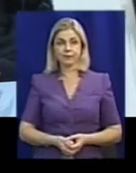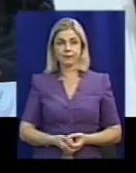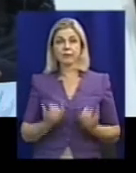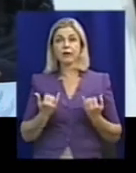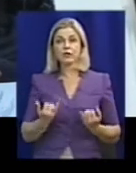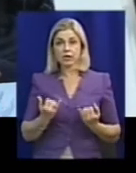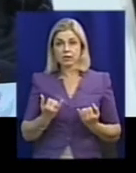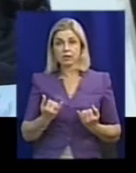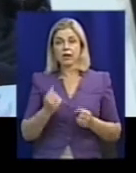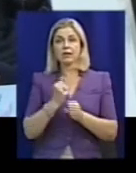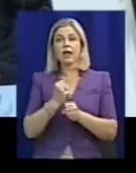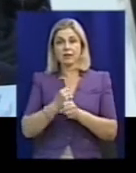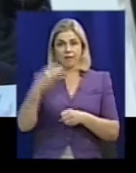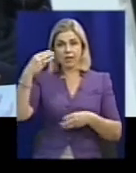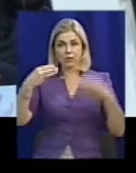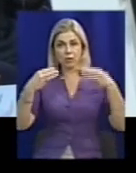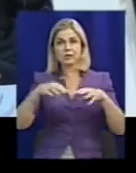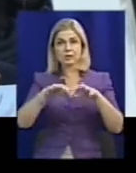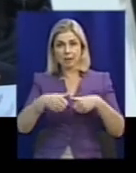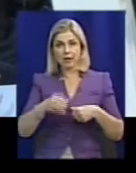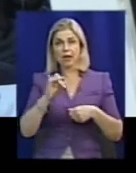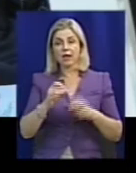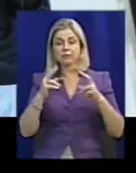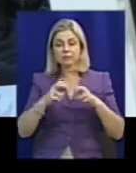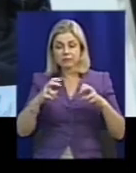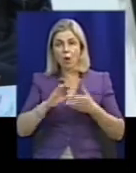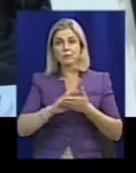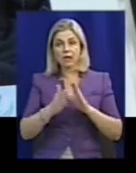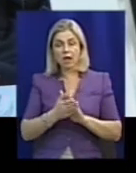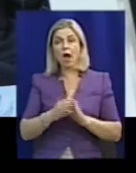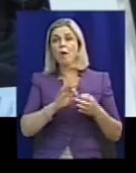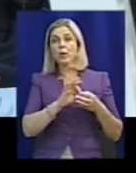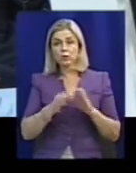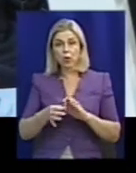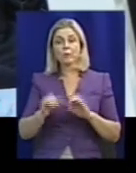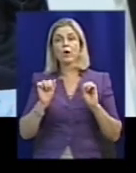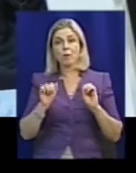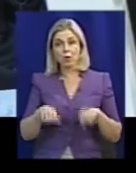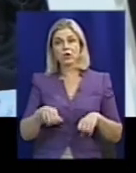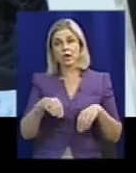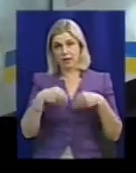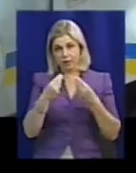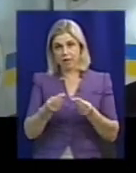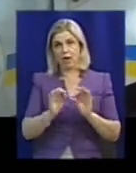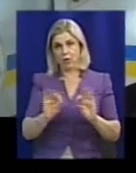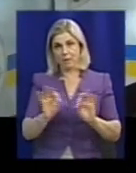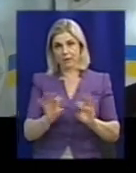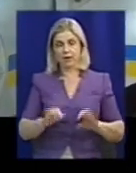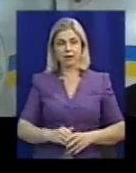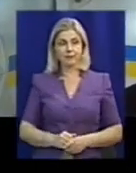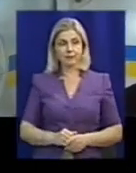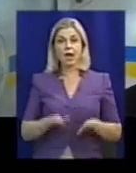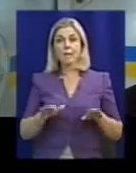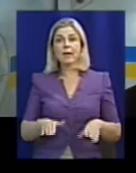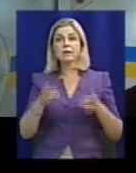Зараз вилучаються відеозаписи з обставинами пригоди. Більш детально потім можна буде давати коментарі.